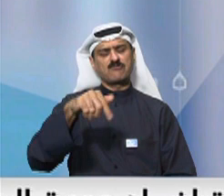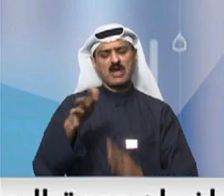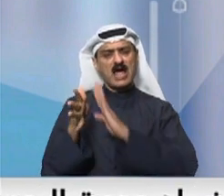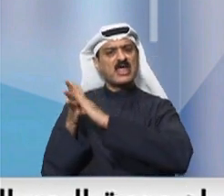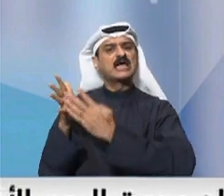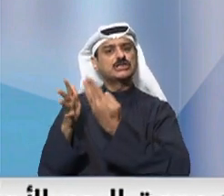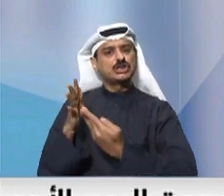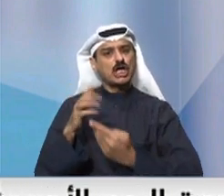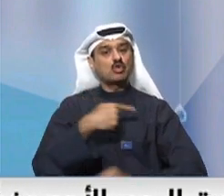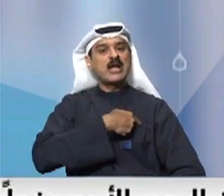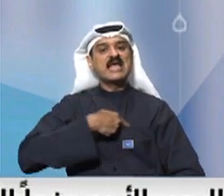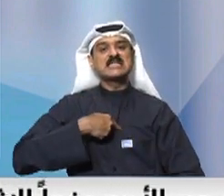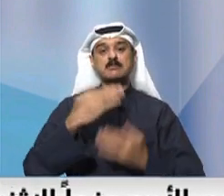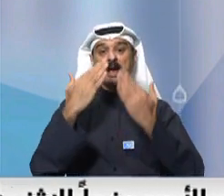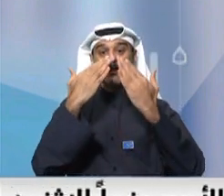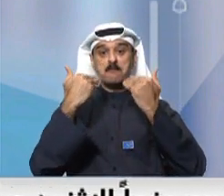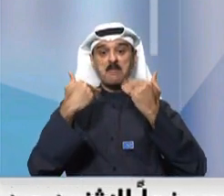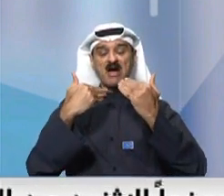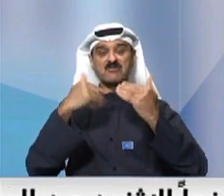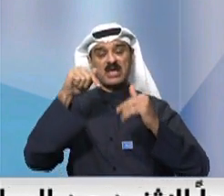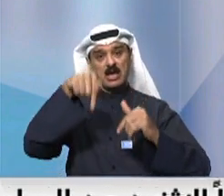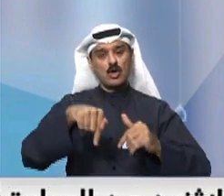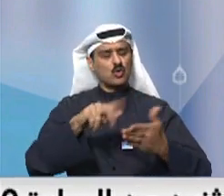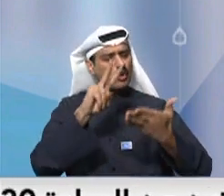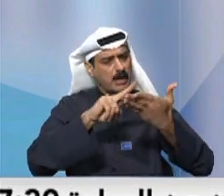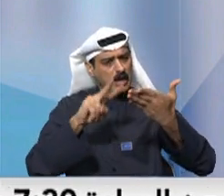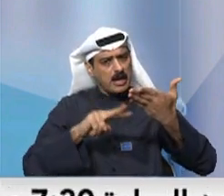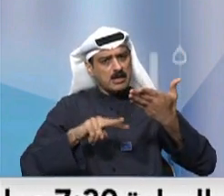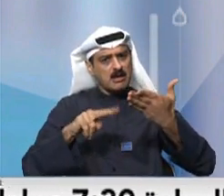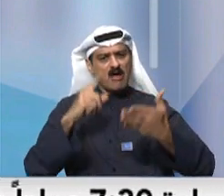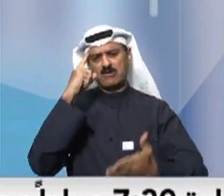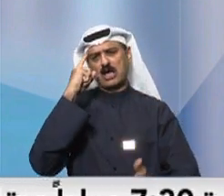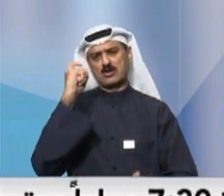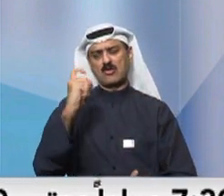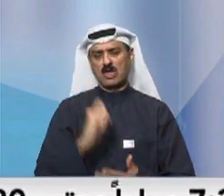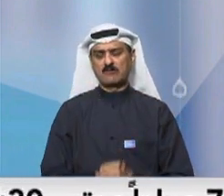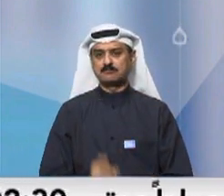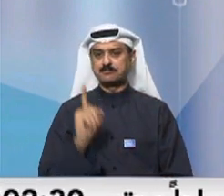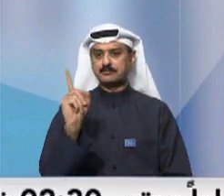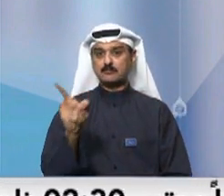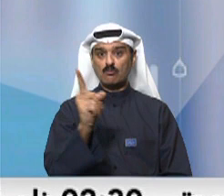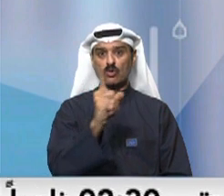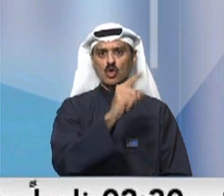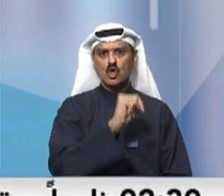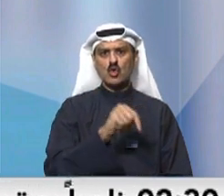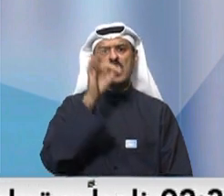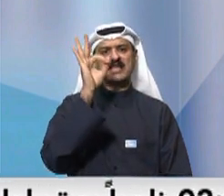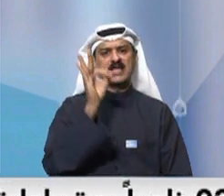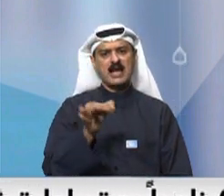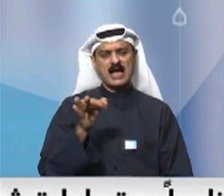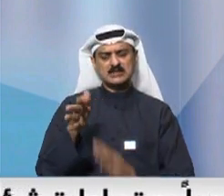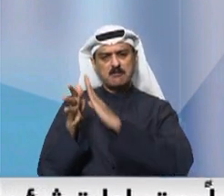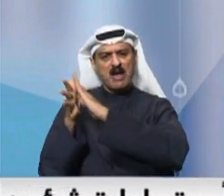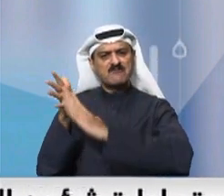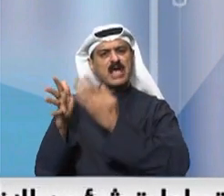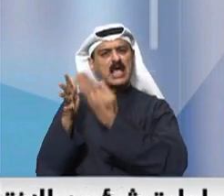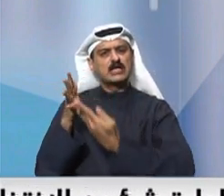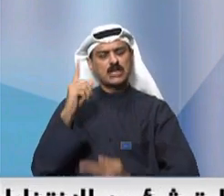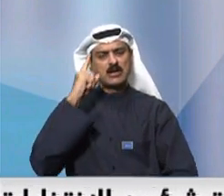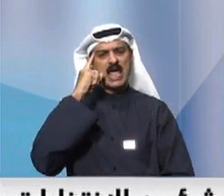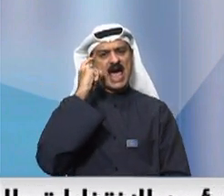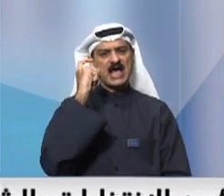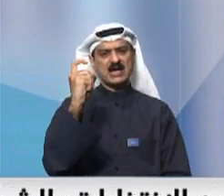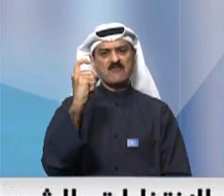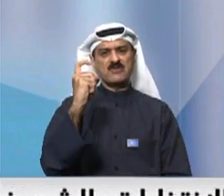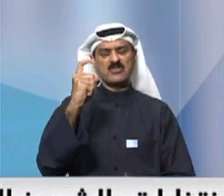الانتخاب الخاص بدائرته الانتخابيه ولكل ناخب مدرج في جداول الانتخاب ان يعترض على